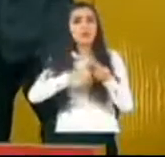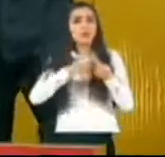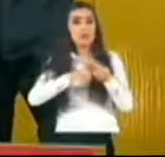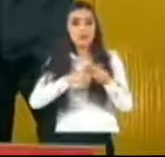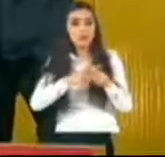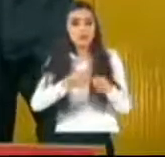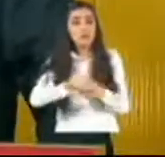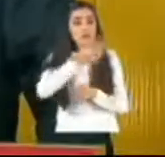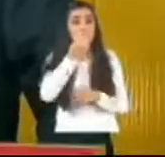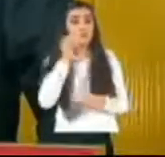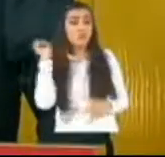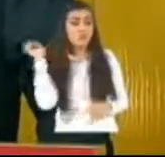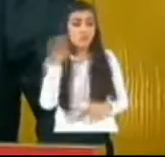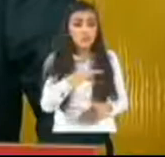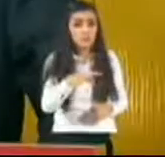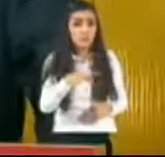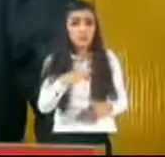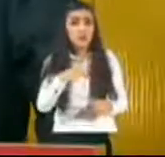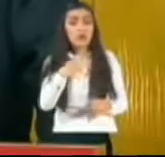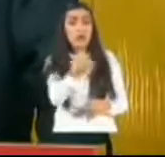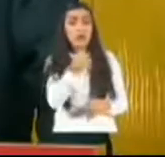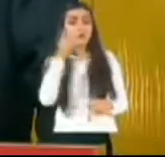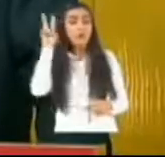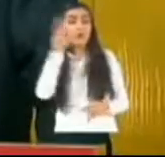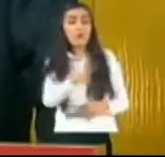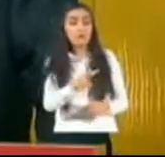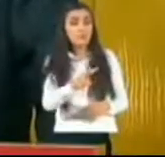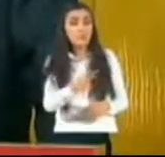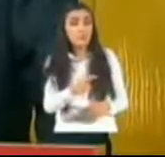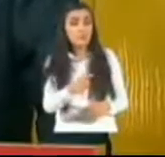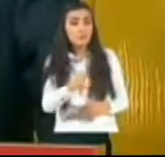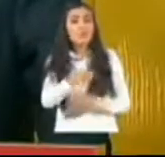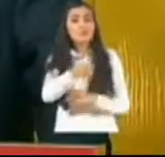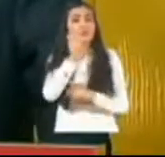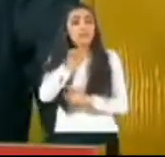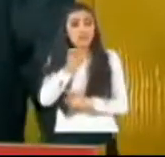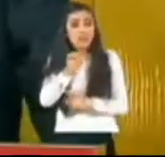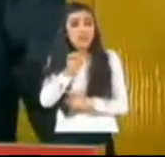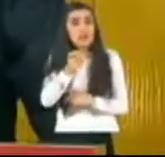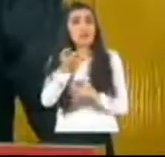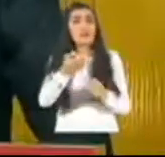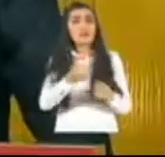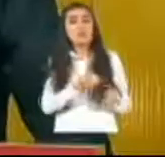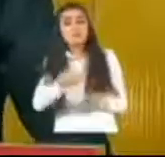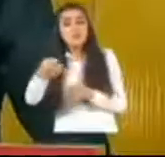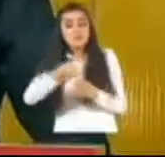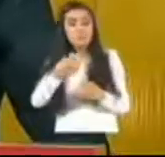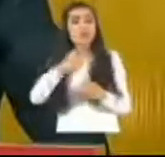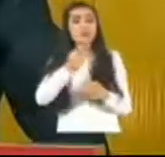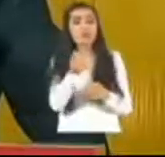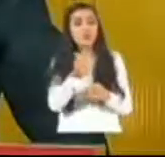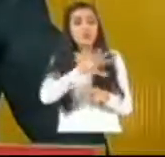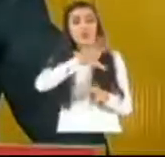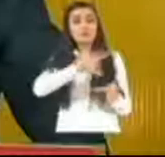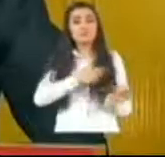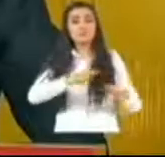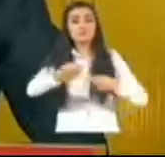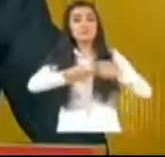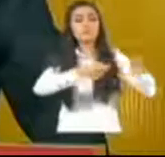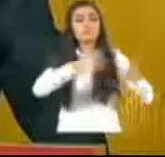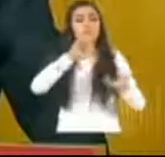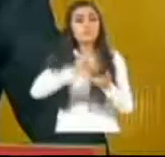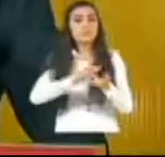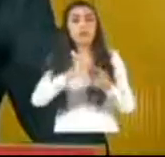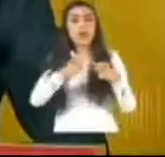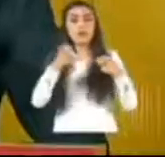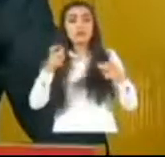PKK'sına çek de vurur, al da öldür manasına gelen silah cephane, mühimmatının dağıtım merkezi